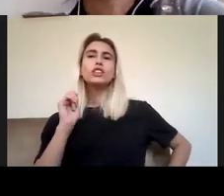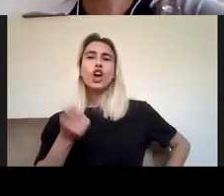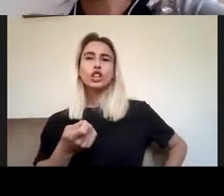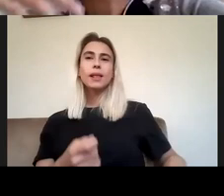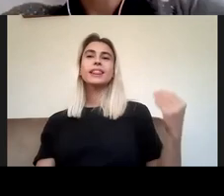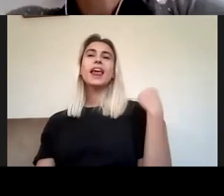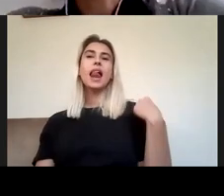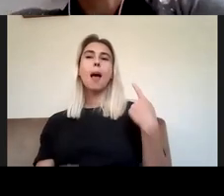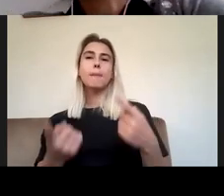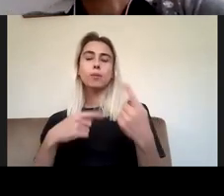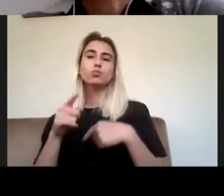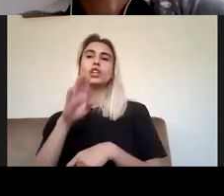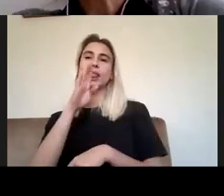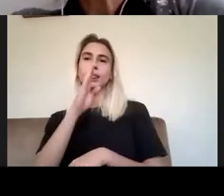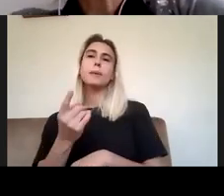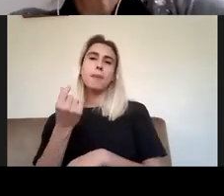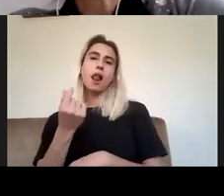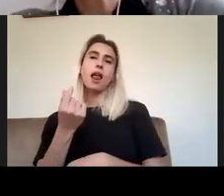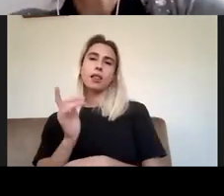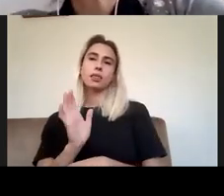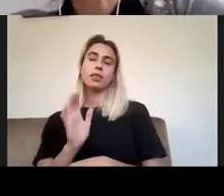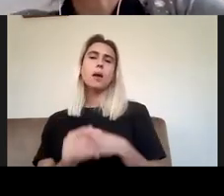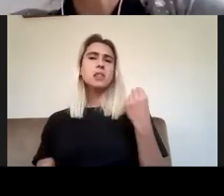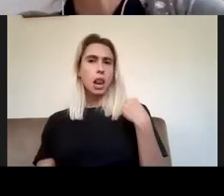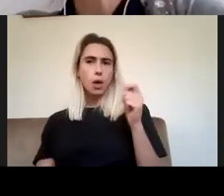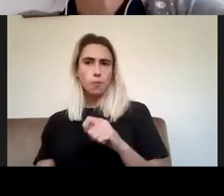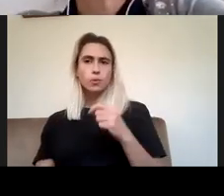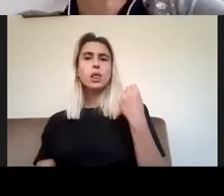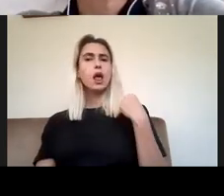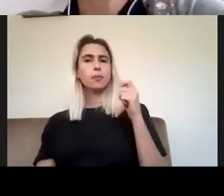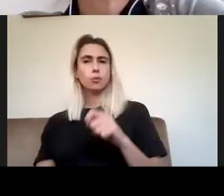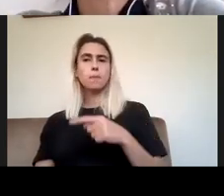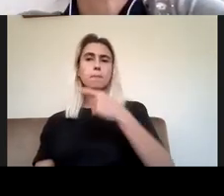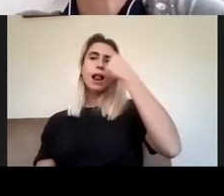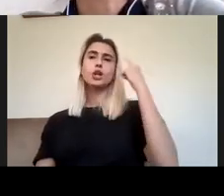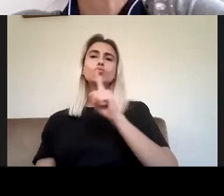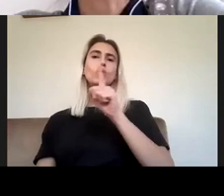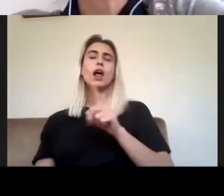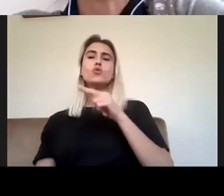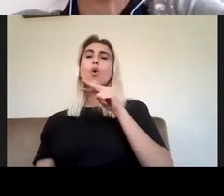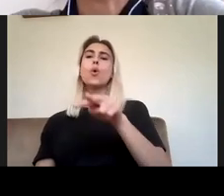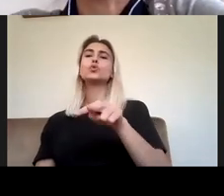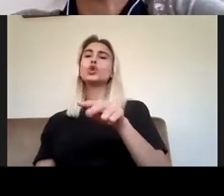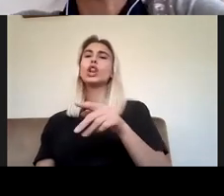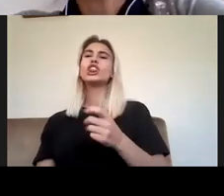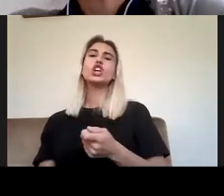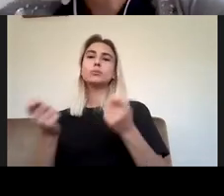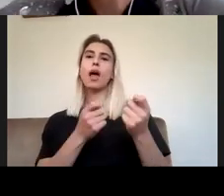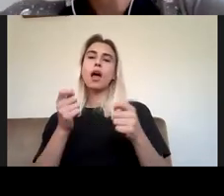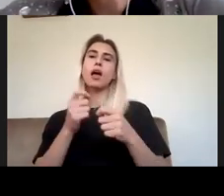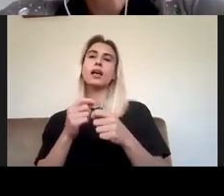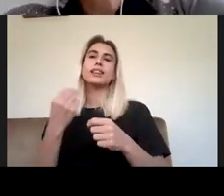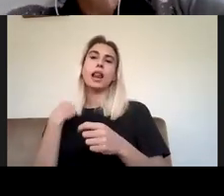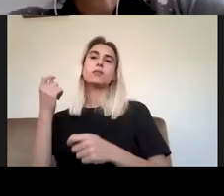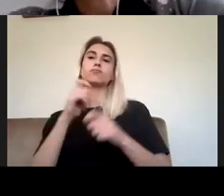yenilemek, bunlar ciddi maliyetler. Ama yeniliyorlar mı? Evet, yeniliyorlar. Belli bir süre içerisinde yolcu taşımacılığında araçları yenilemek gerekiyor zaten. Peki